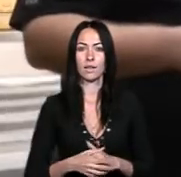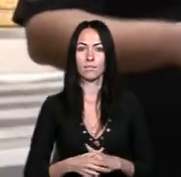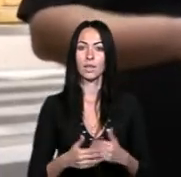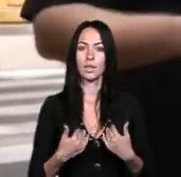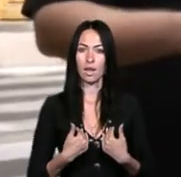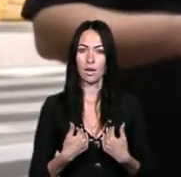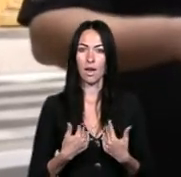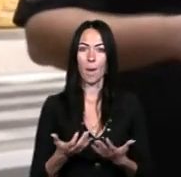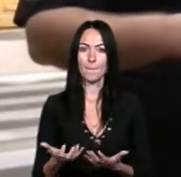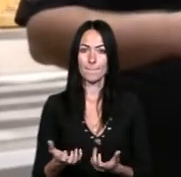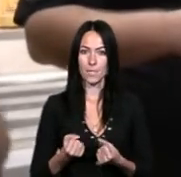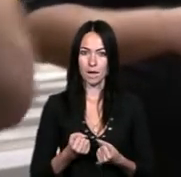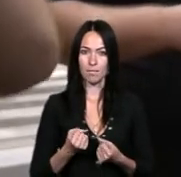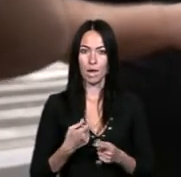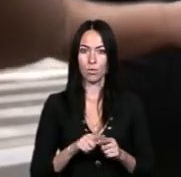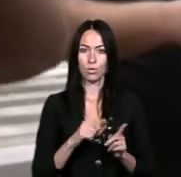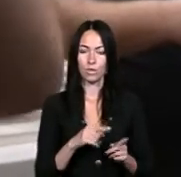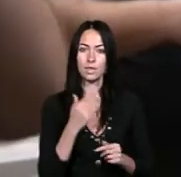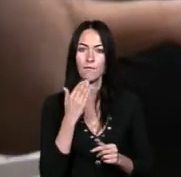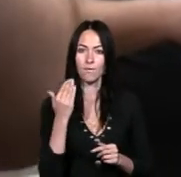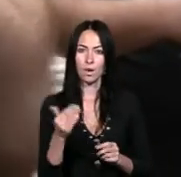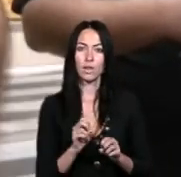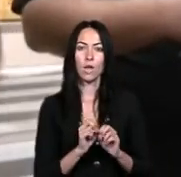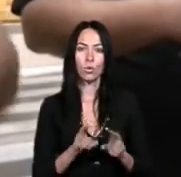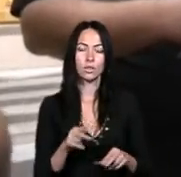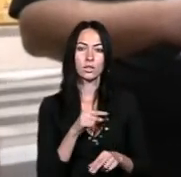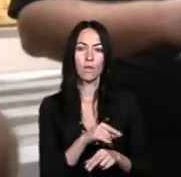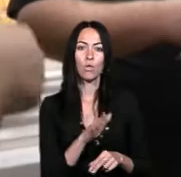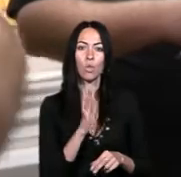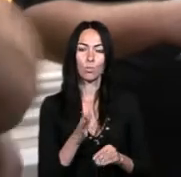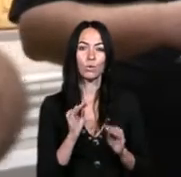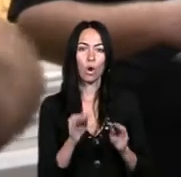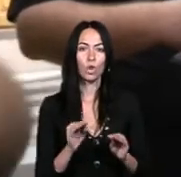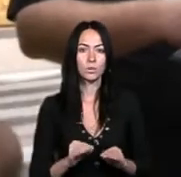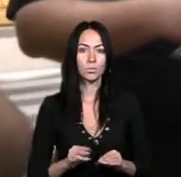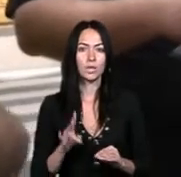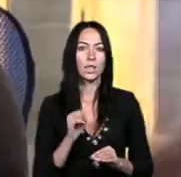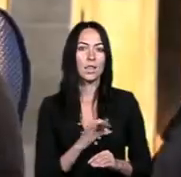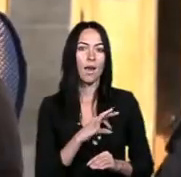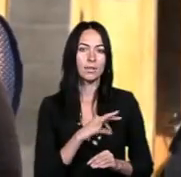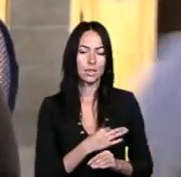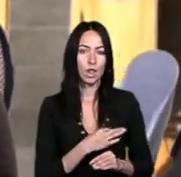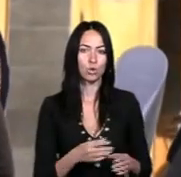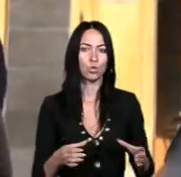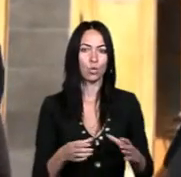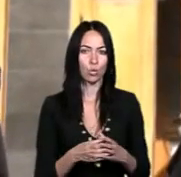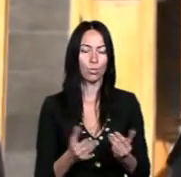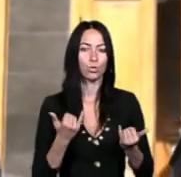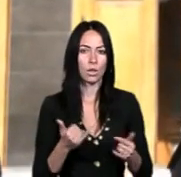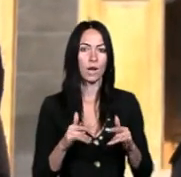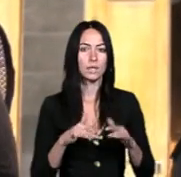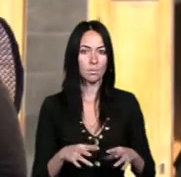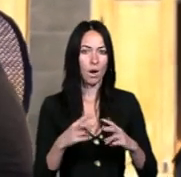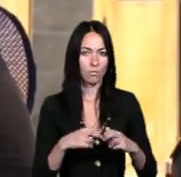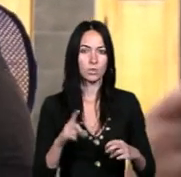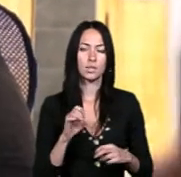Я приймаю колективне звернення, однозначно воно буде розписано на слідчу групу. Зараз справу розслідують